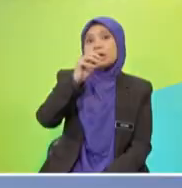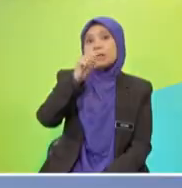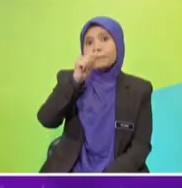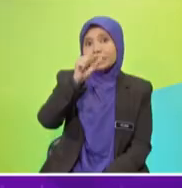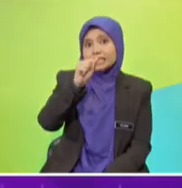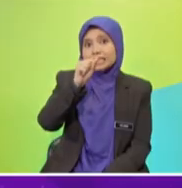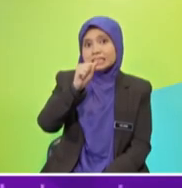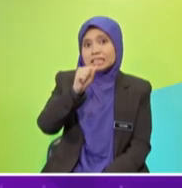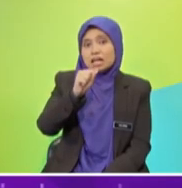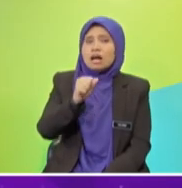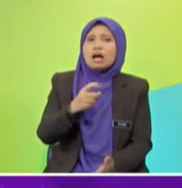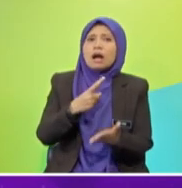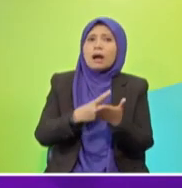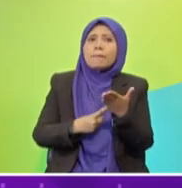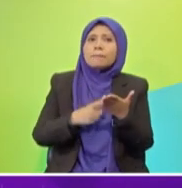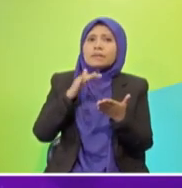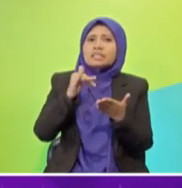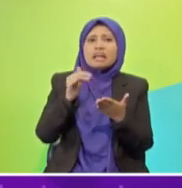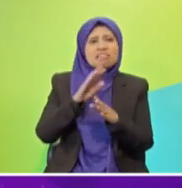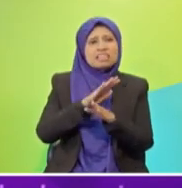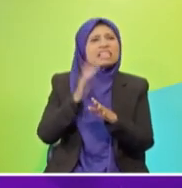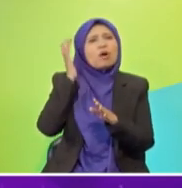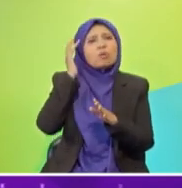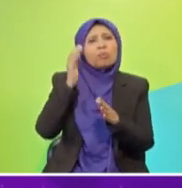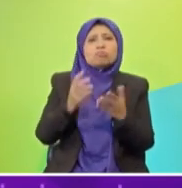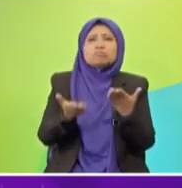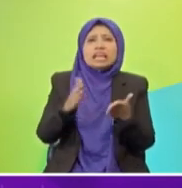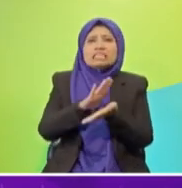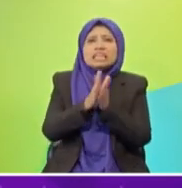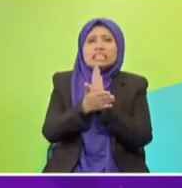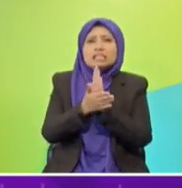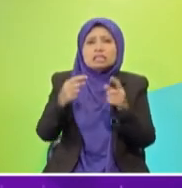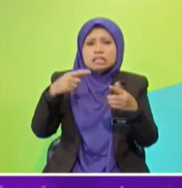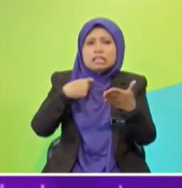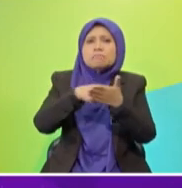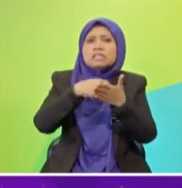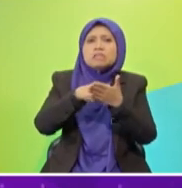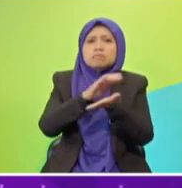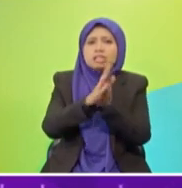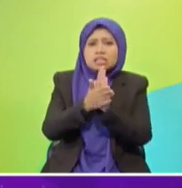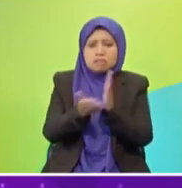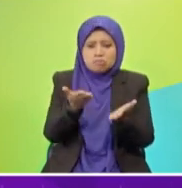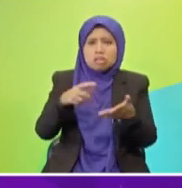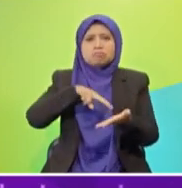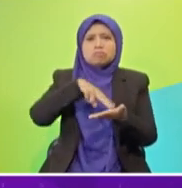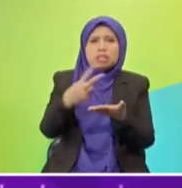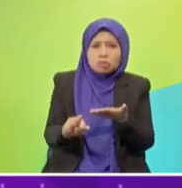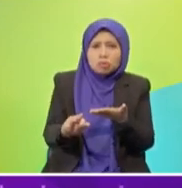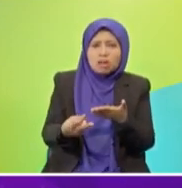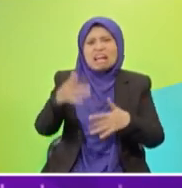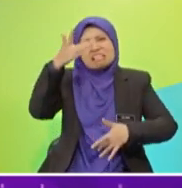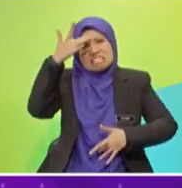ialah peristiwa yang tidak dijangkau berlaku acara tipe-tipe dan